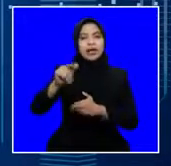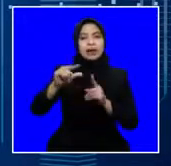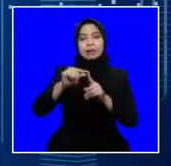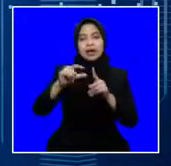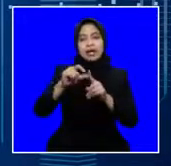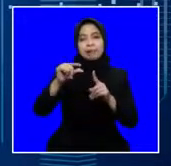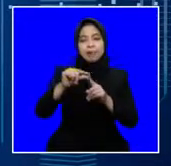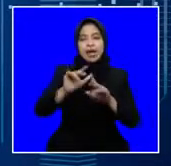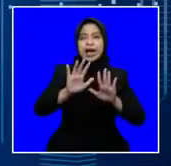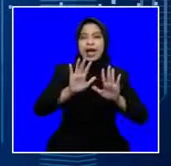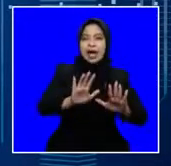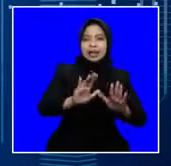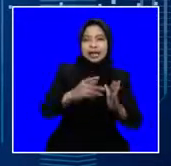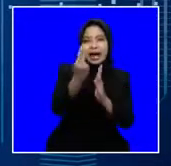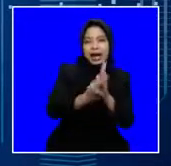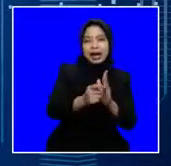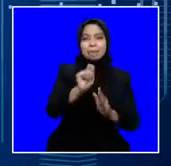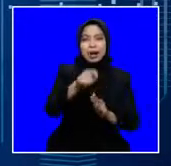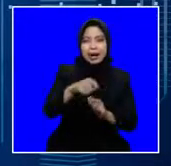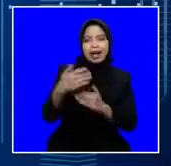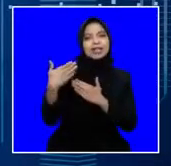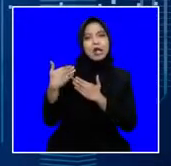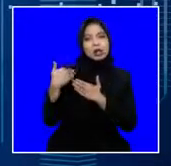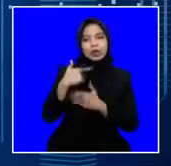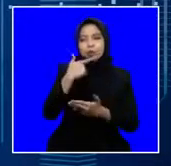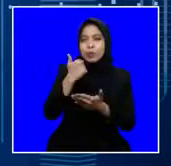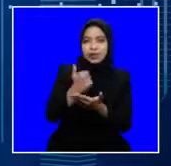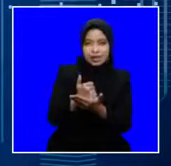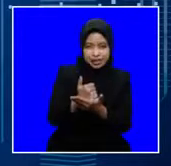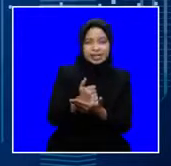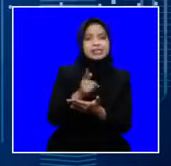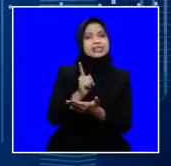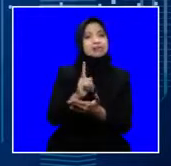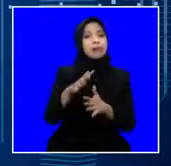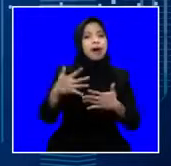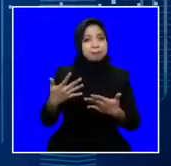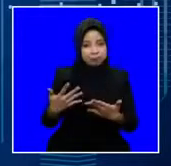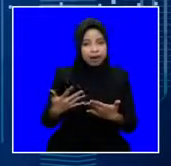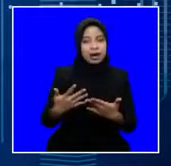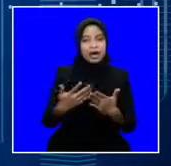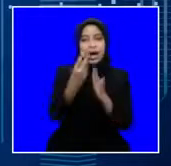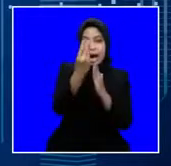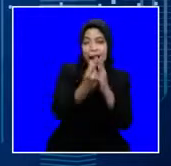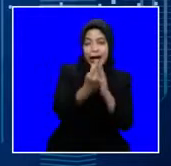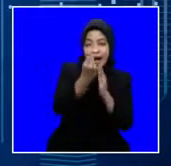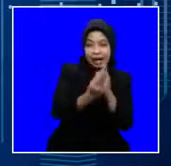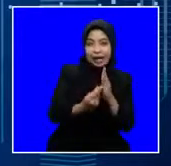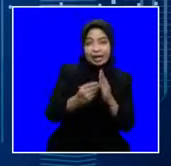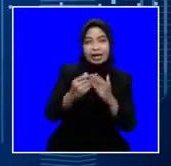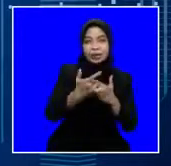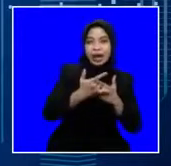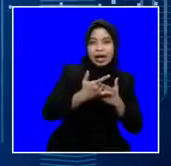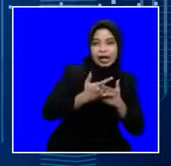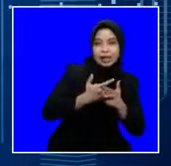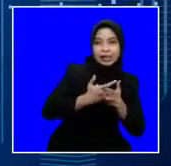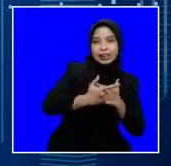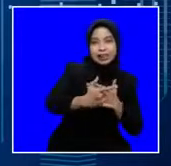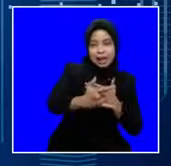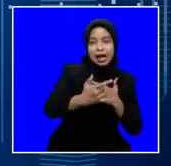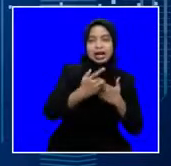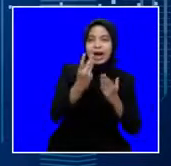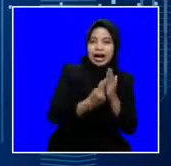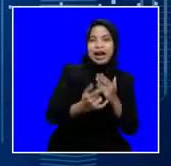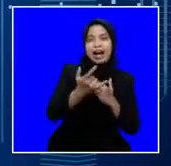yang berhati-hati dan bertanggung jawab, karena ini seperti saya sampaikan tadi merupakan dana abadi